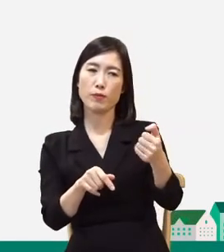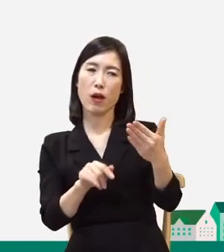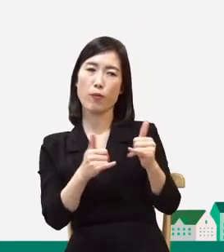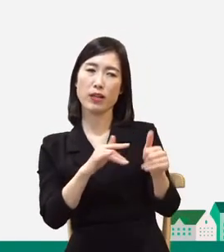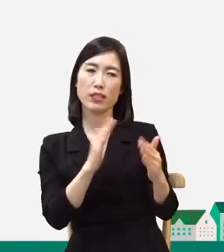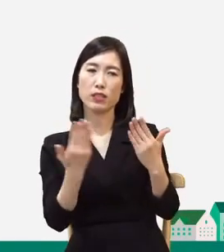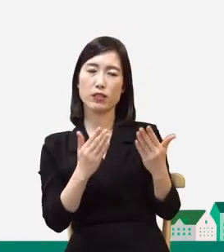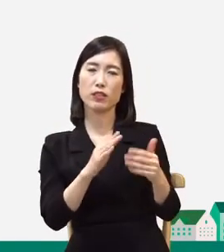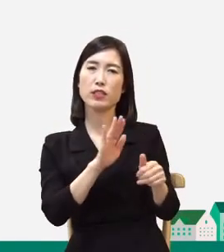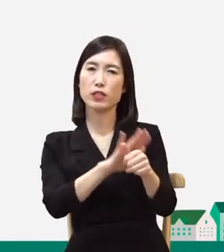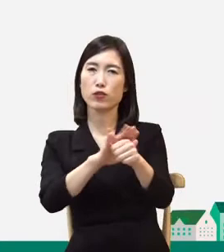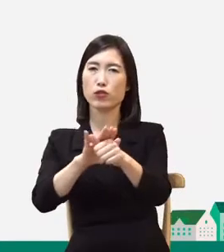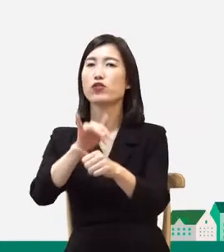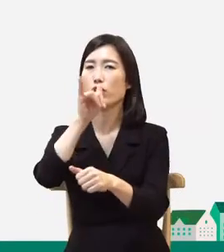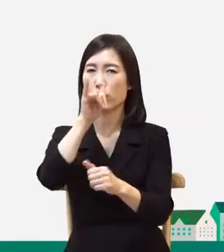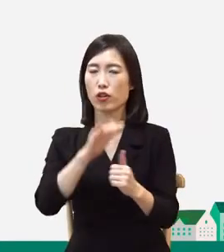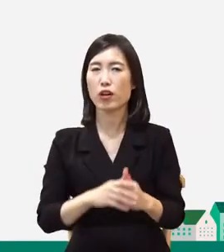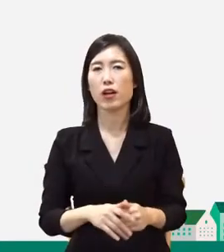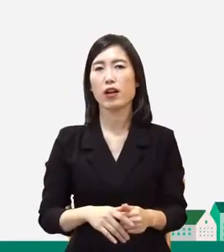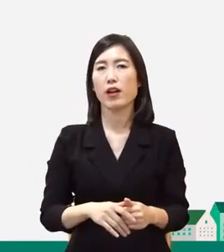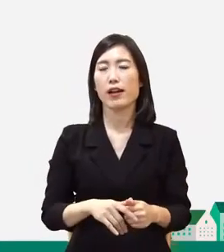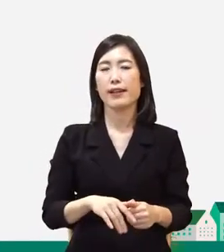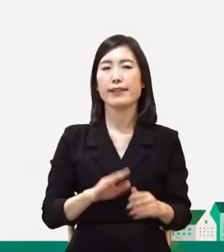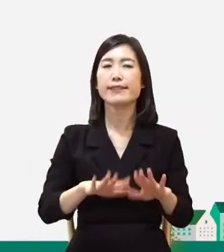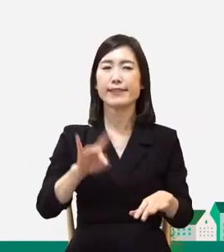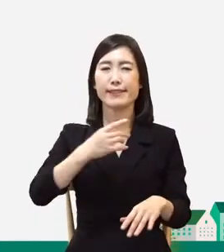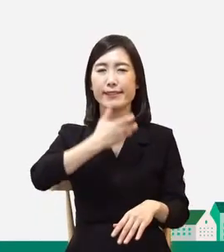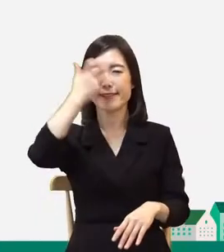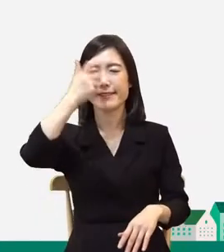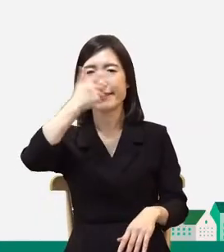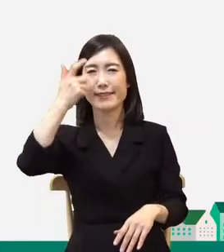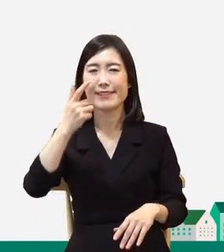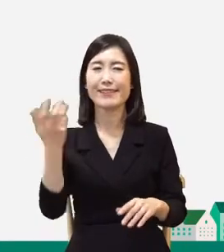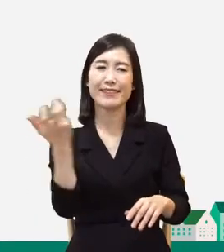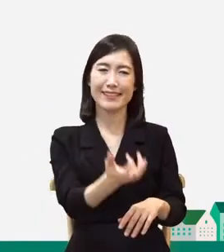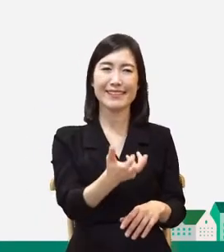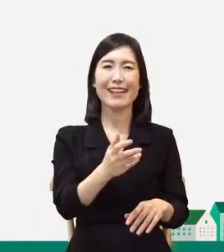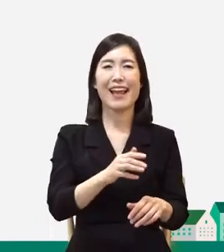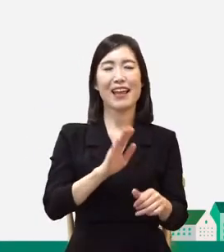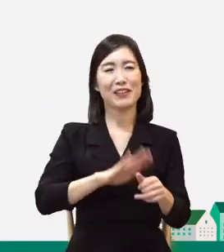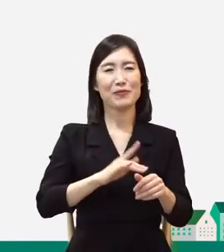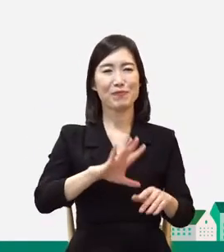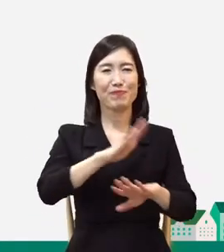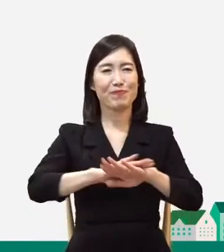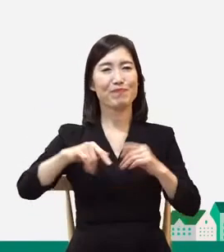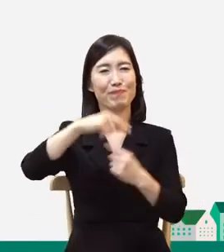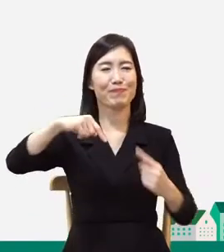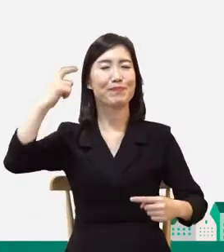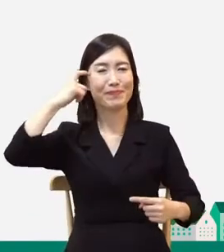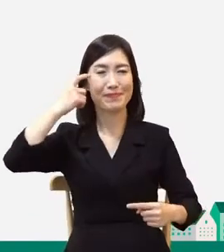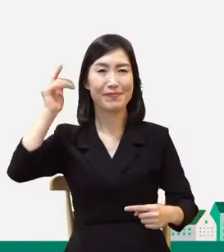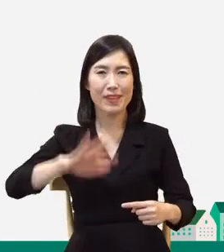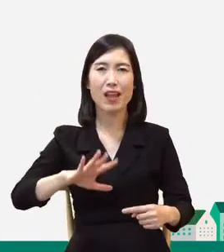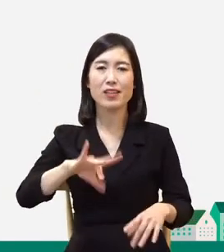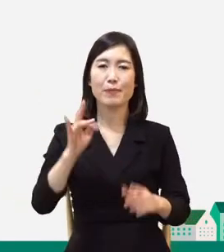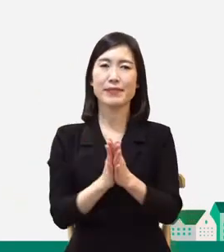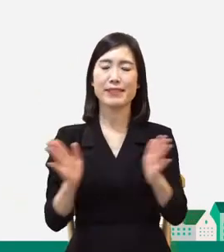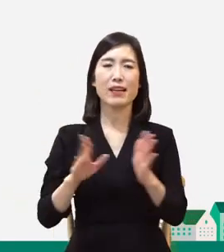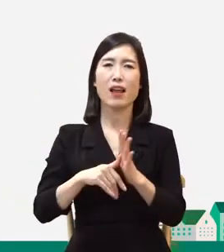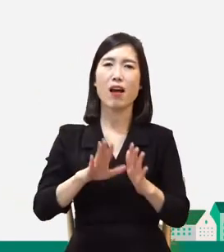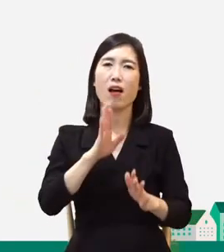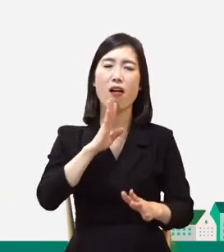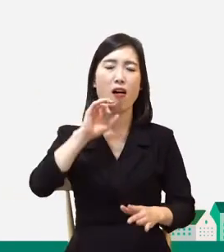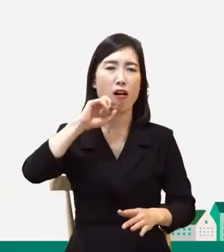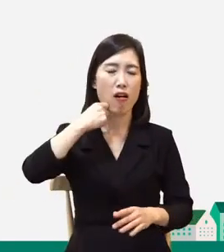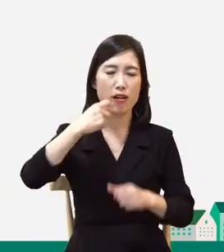있습니다. 부푼 꿈을 가지고 지원주택을 시작했지만 실천 현장에서는 황무지에 그냥 던져진 막막함으로 고군분투했던